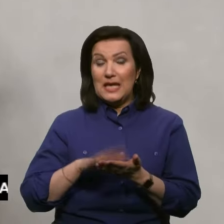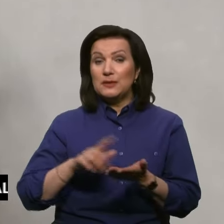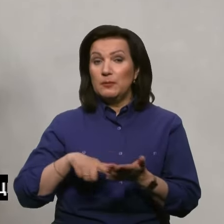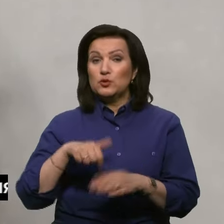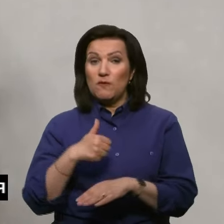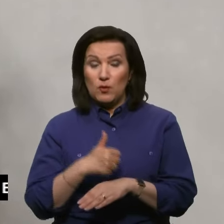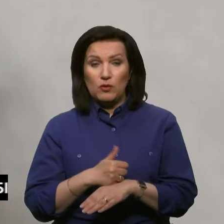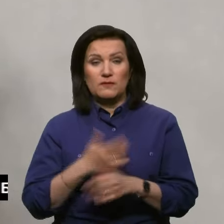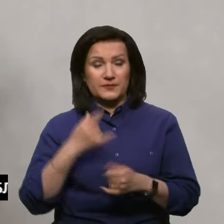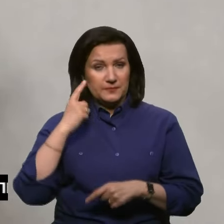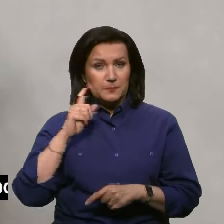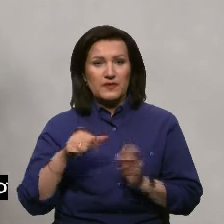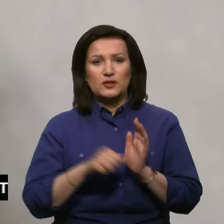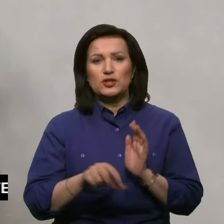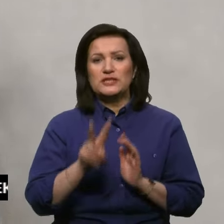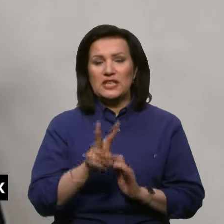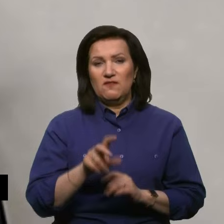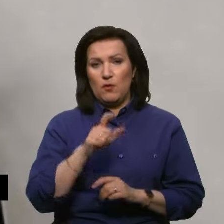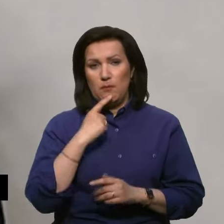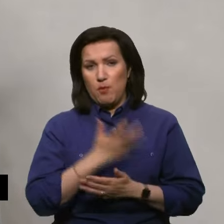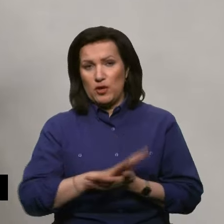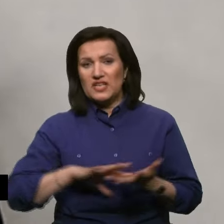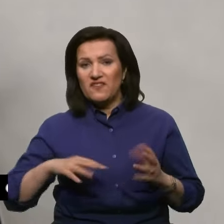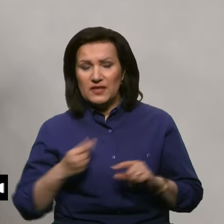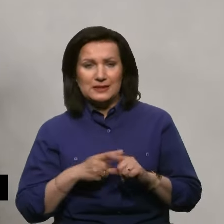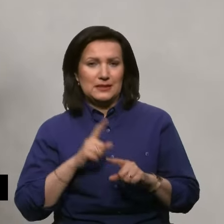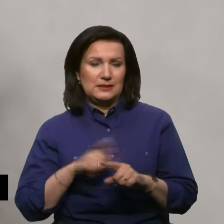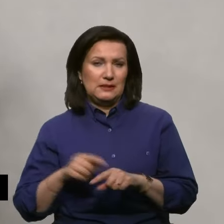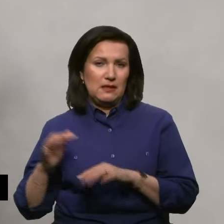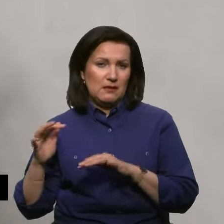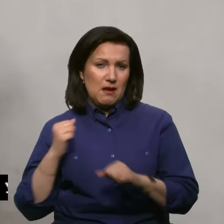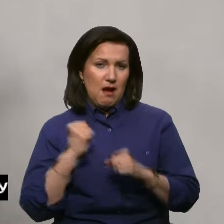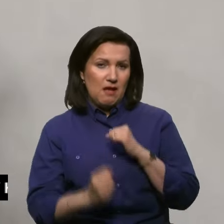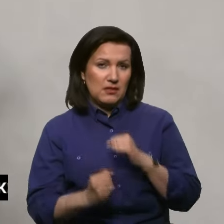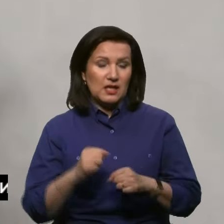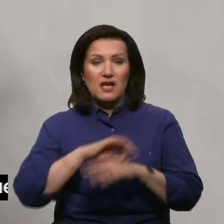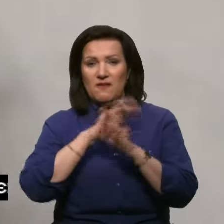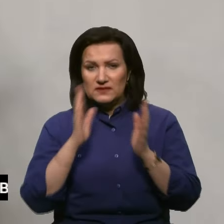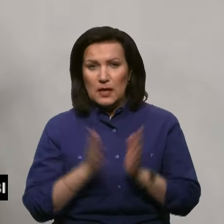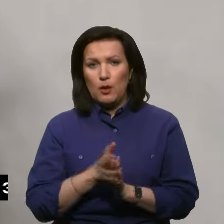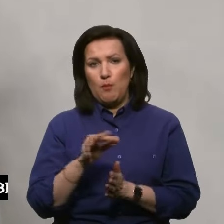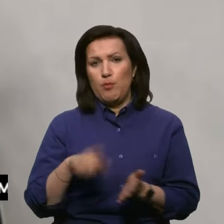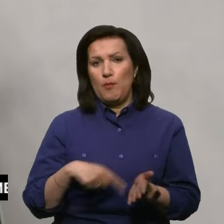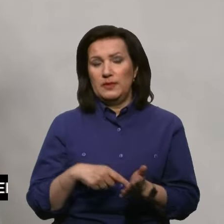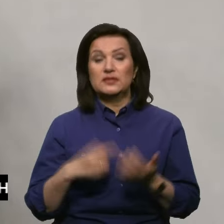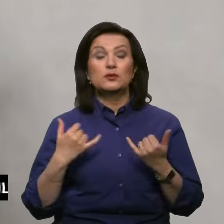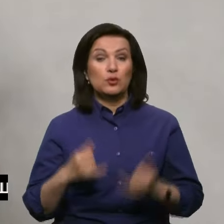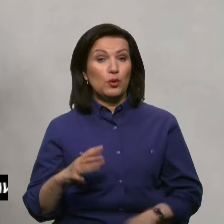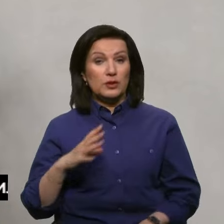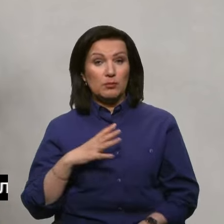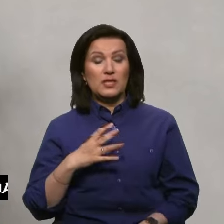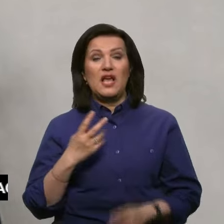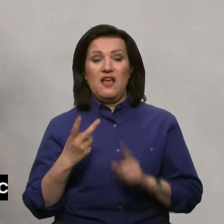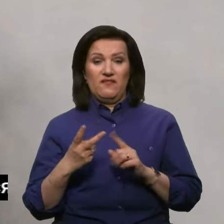про 62 поранених внаслідок цієї ракетної атаки загалом по місту. Нагадаю, що вона сьогодні була